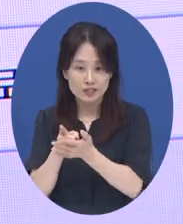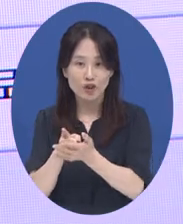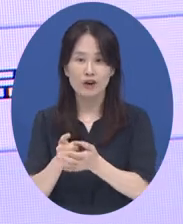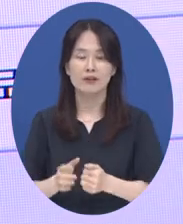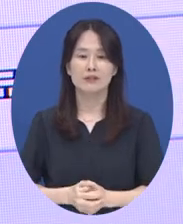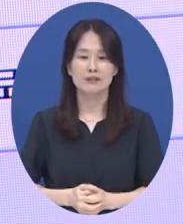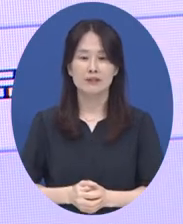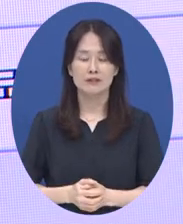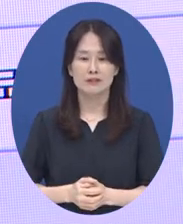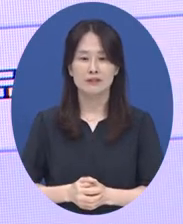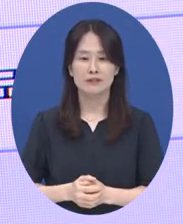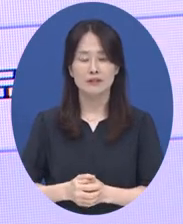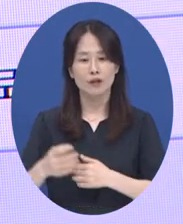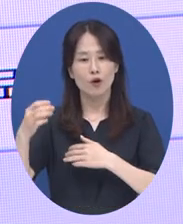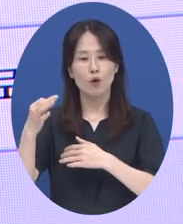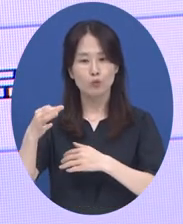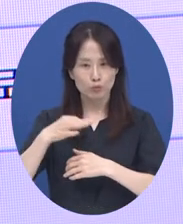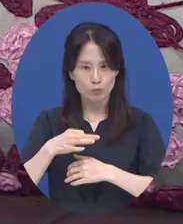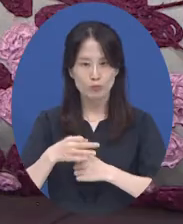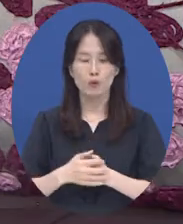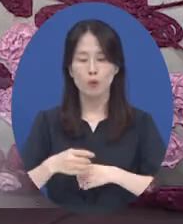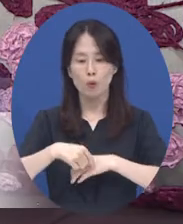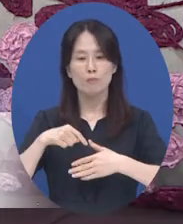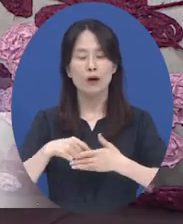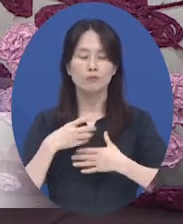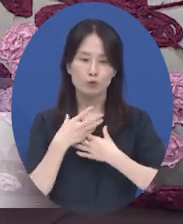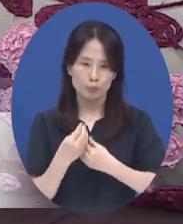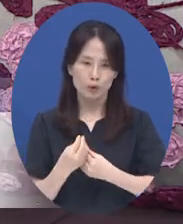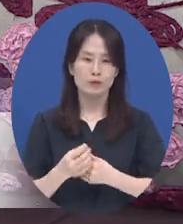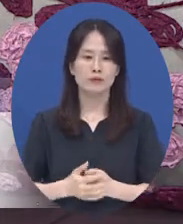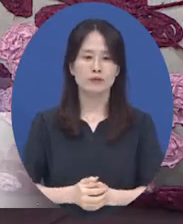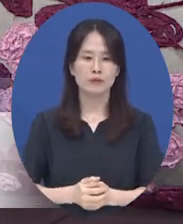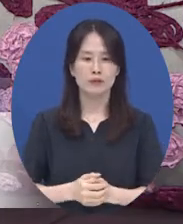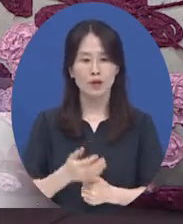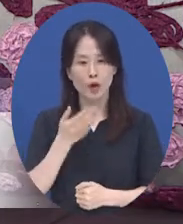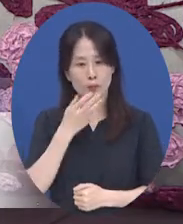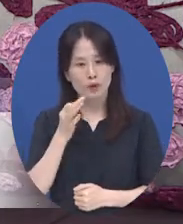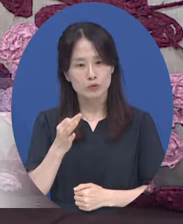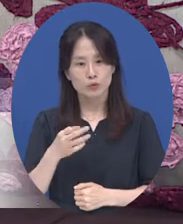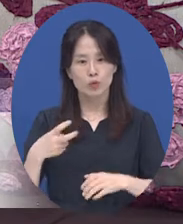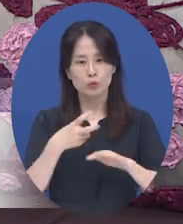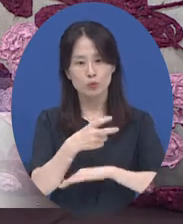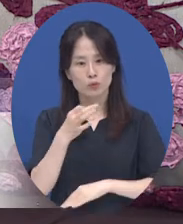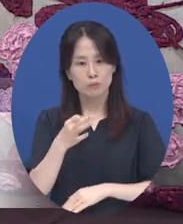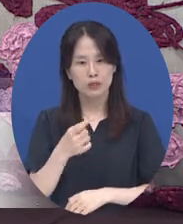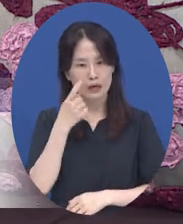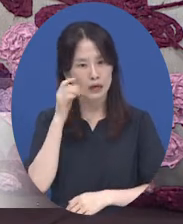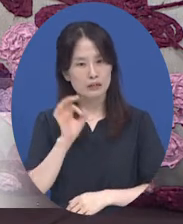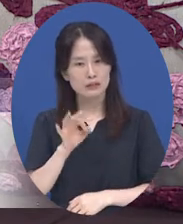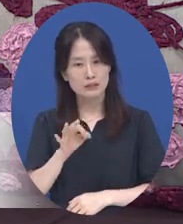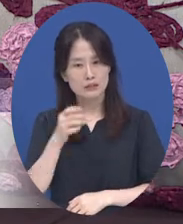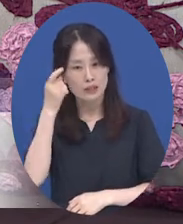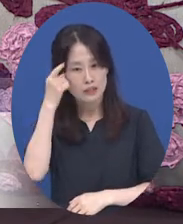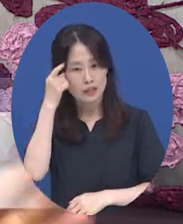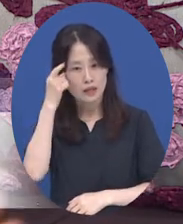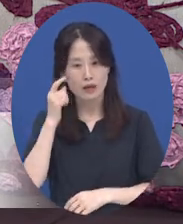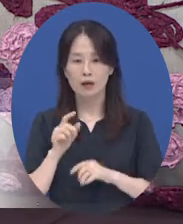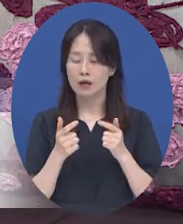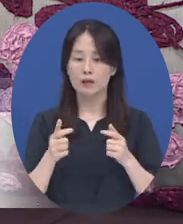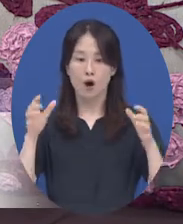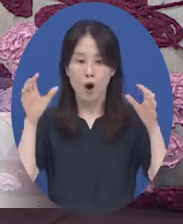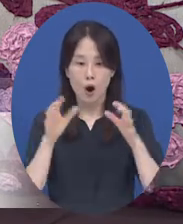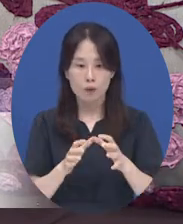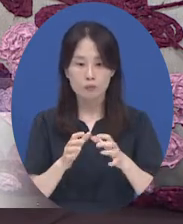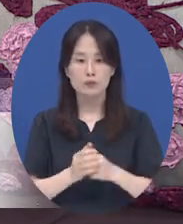심리적인 지원을 받는 느낍니까 식비 나 교통비 같은 것들이 되게 사소하다고 생각할 수 있는 부분들이 인데 그게